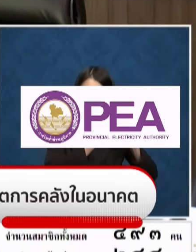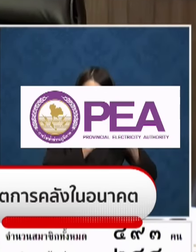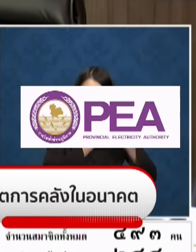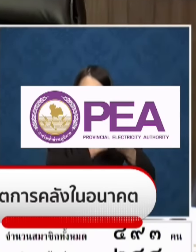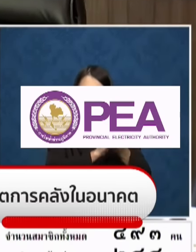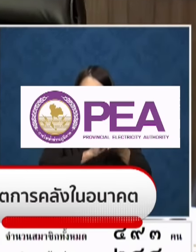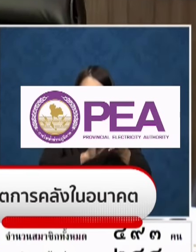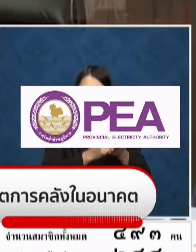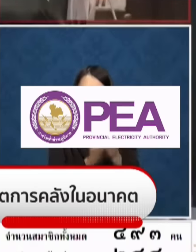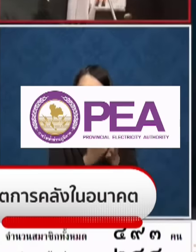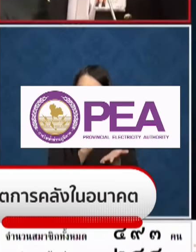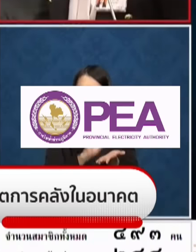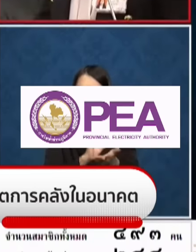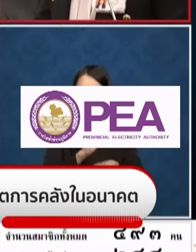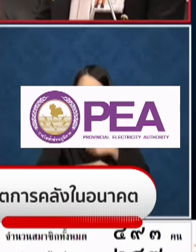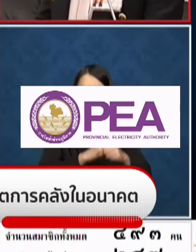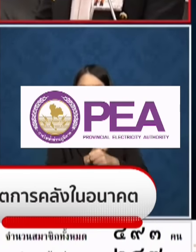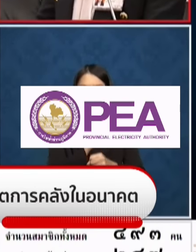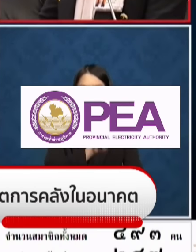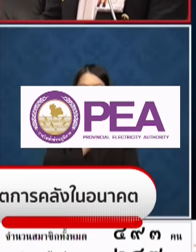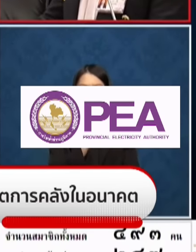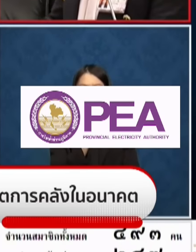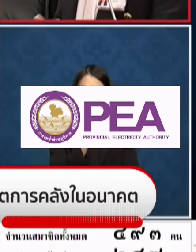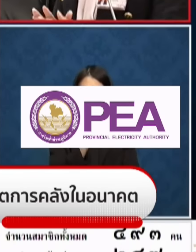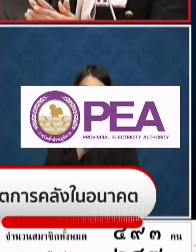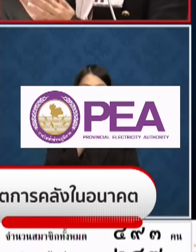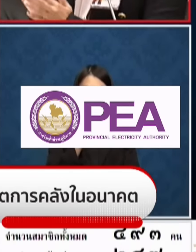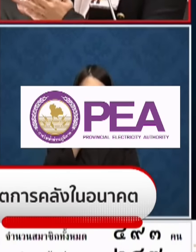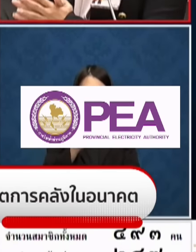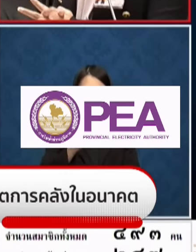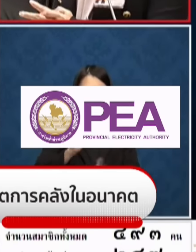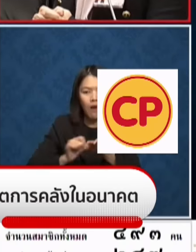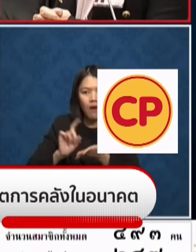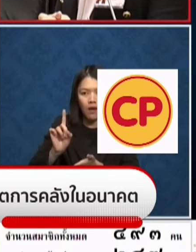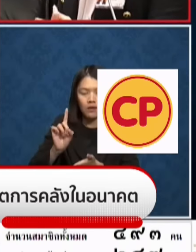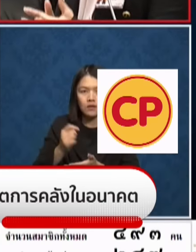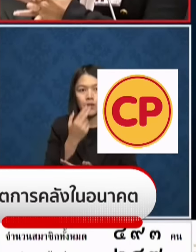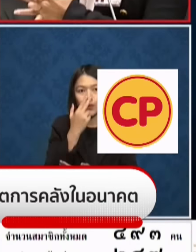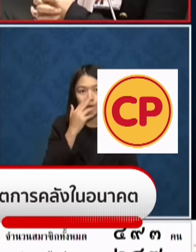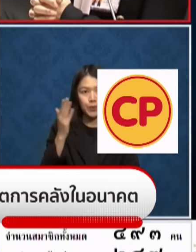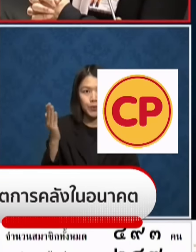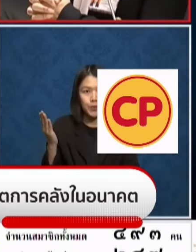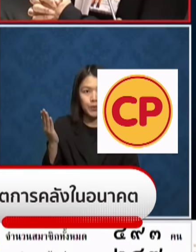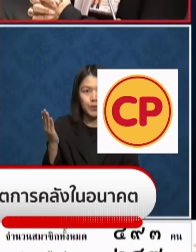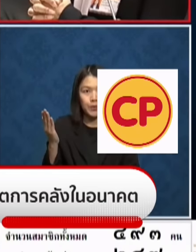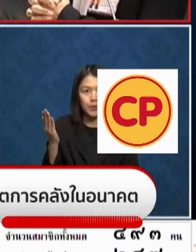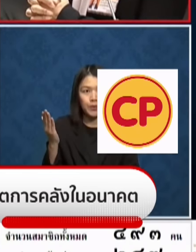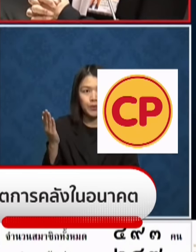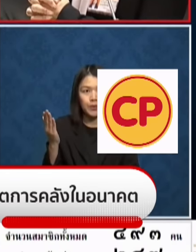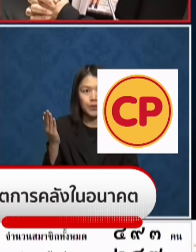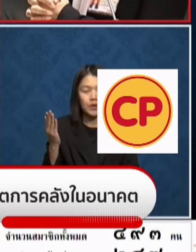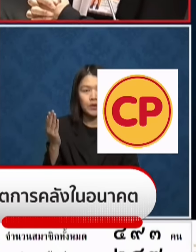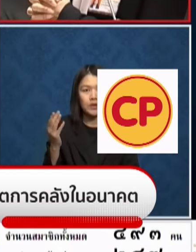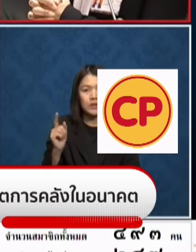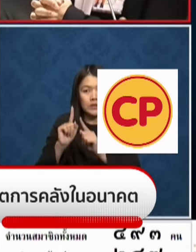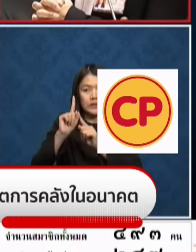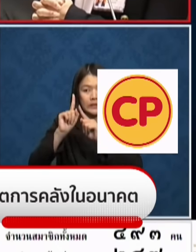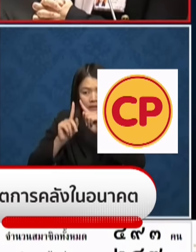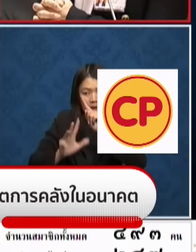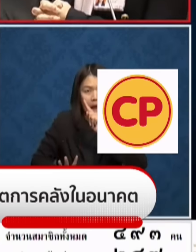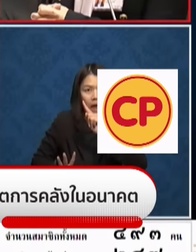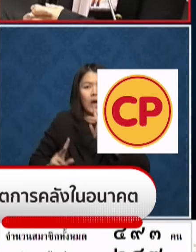าณ 3.60 ล้านบาทใช่ไหมแล้วก็บอกว่าจะสามารถจัดเก็บรายได้ 2.88 ล้านล้านบาทซึ่งตอนที่ประมาณ